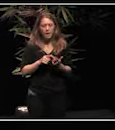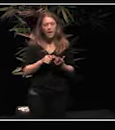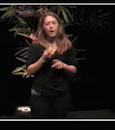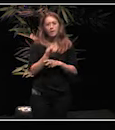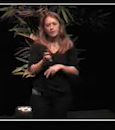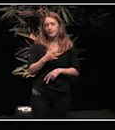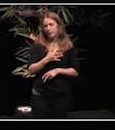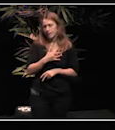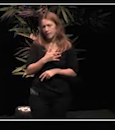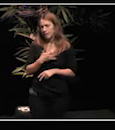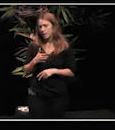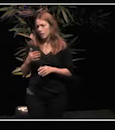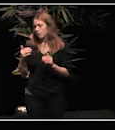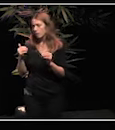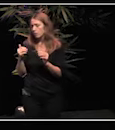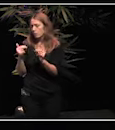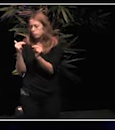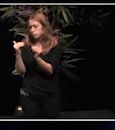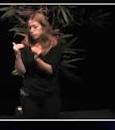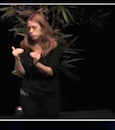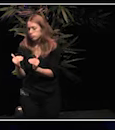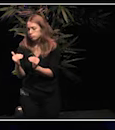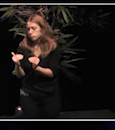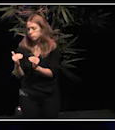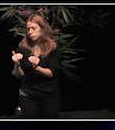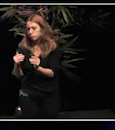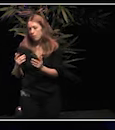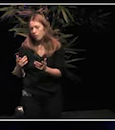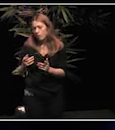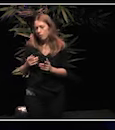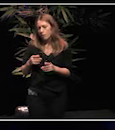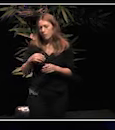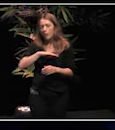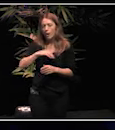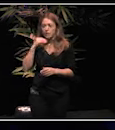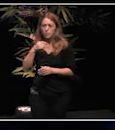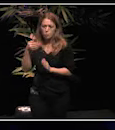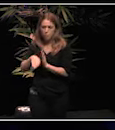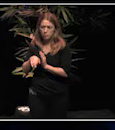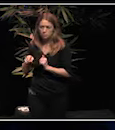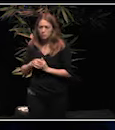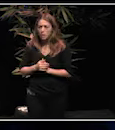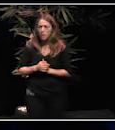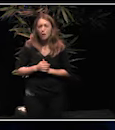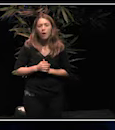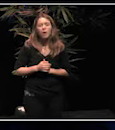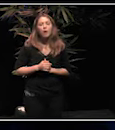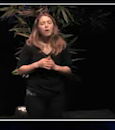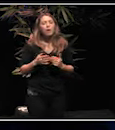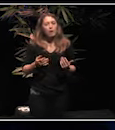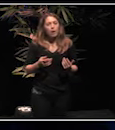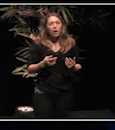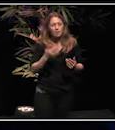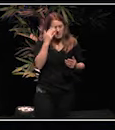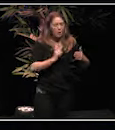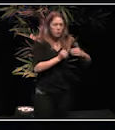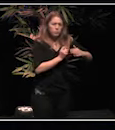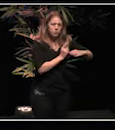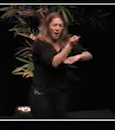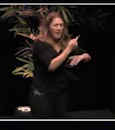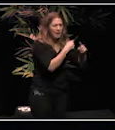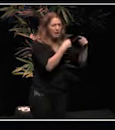aussi en raison de l'intensité, sûrement sur le marathon. Donc, c'est pas, il faut arrêter de raisonner en se disant, quand on fait de l'ultra, c'est toujours